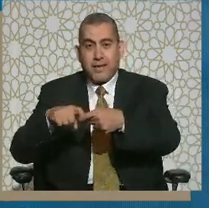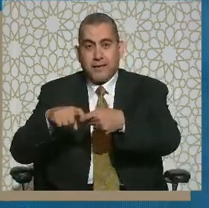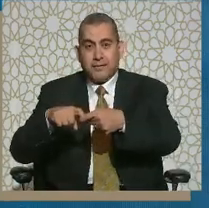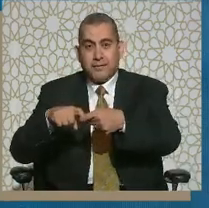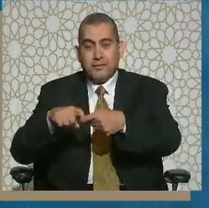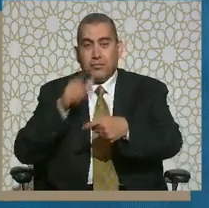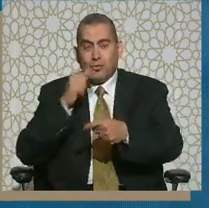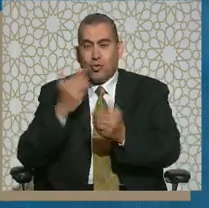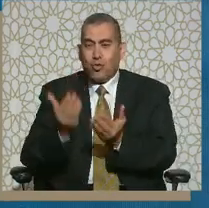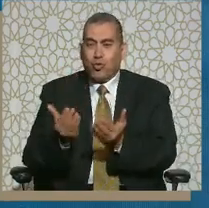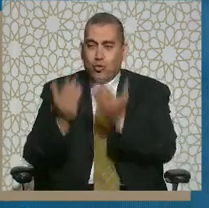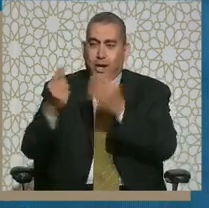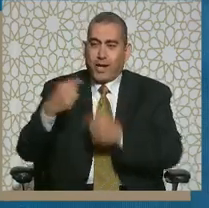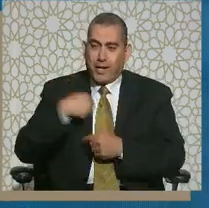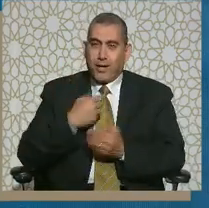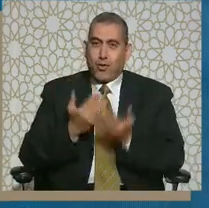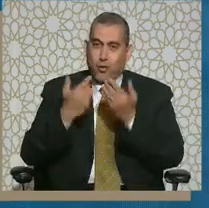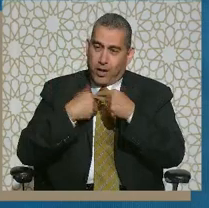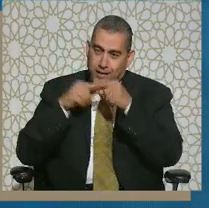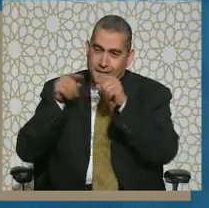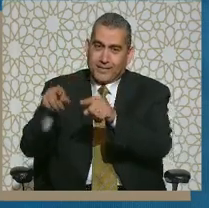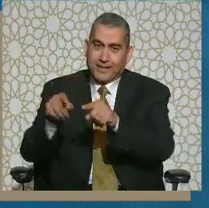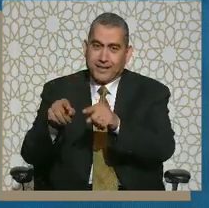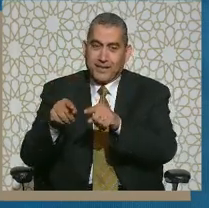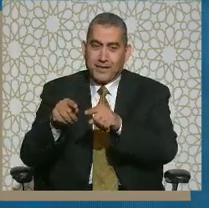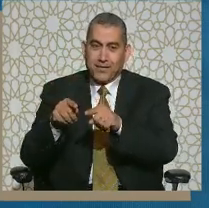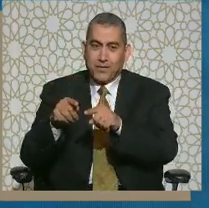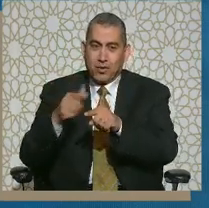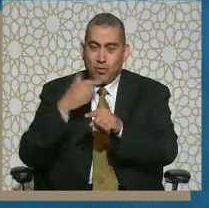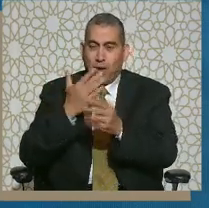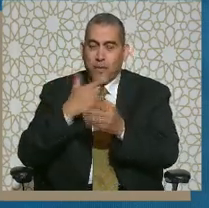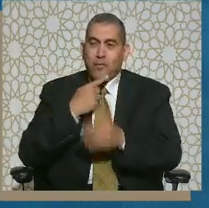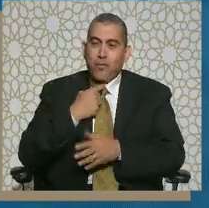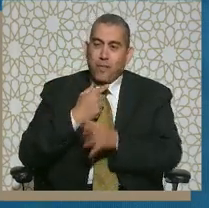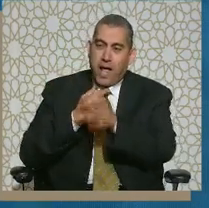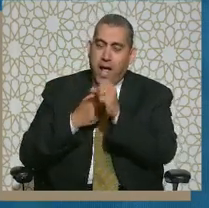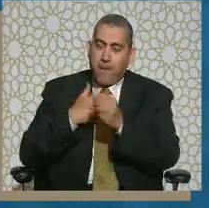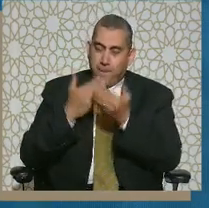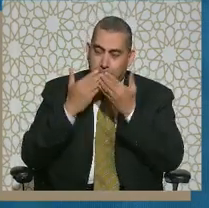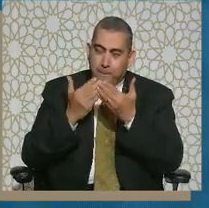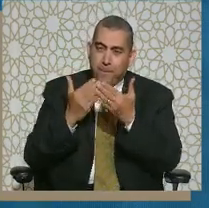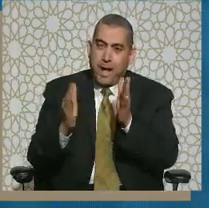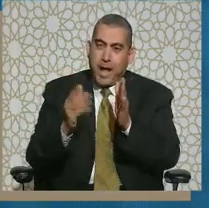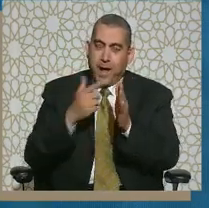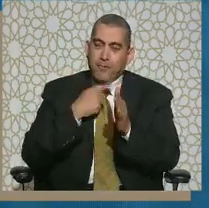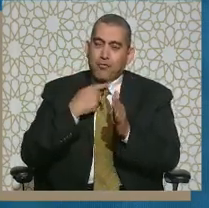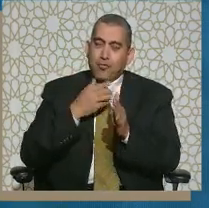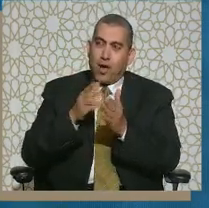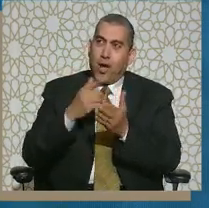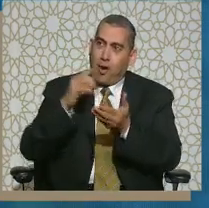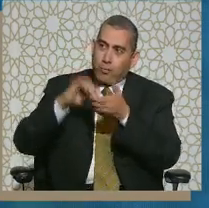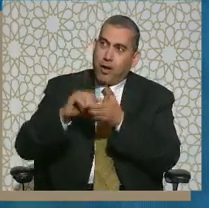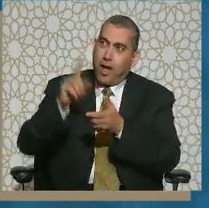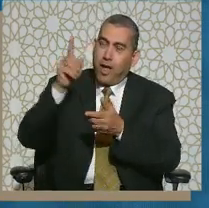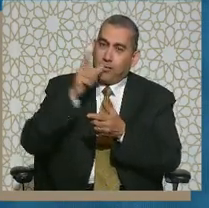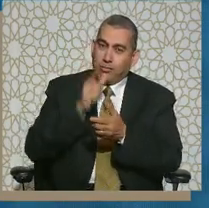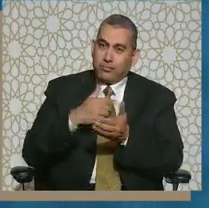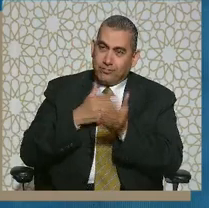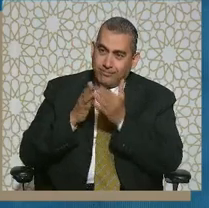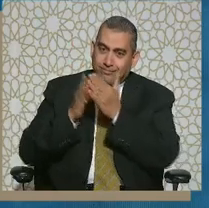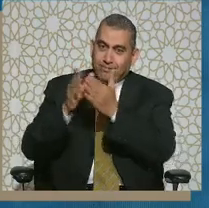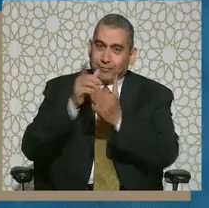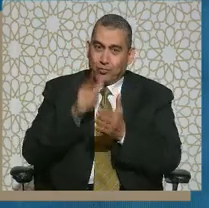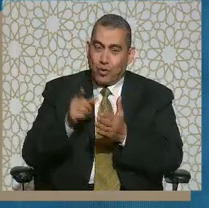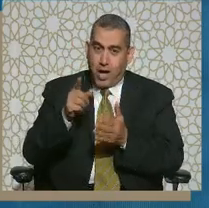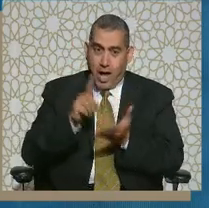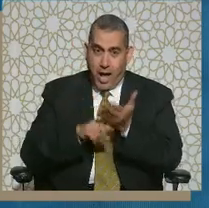يدعولك وتدع لهم واجعل شوقك اليهم باب من ابواب الشوق الى الله ولو عملت كده